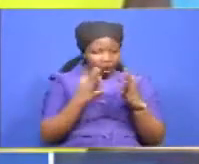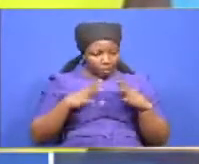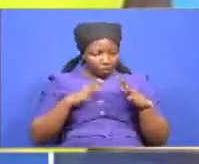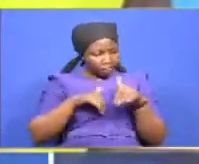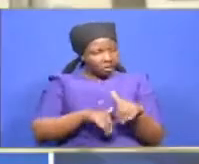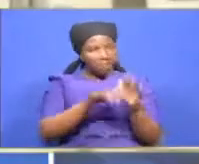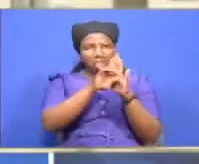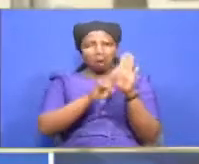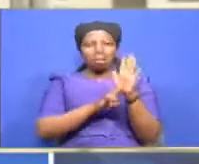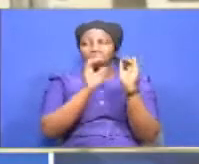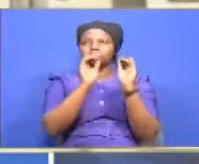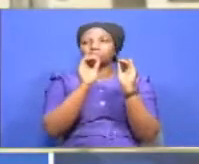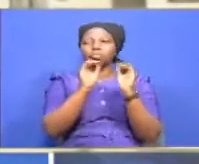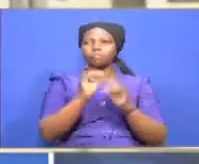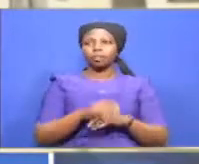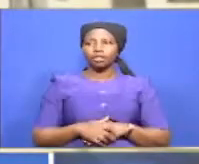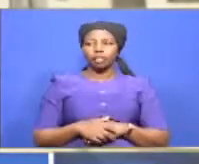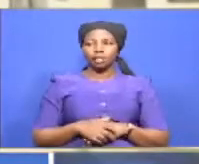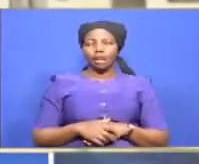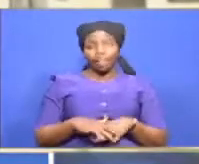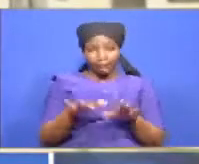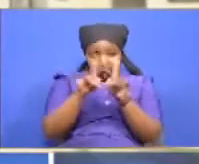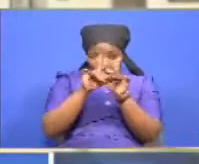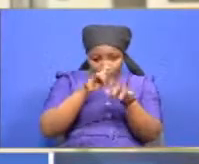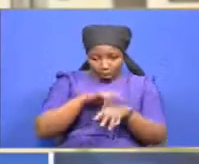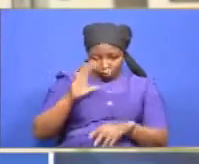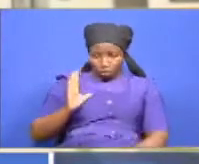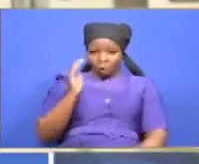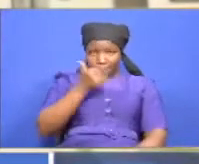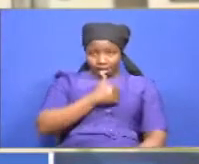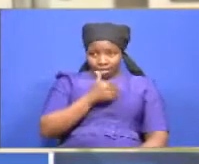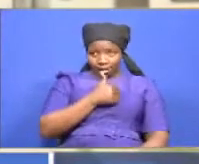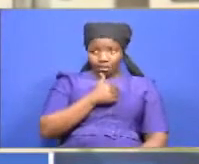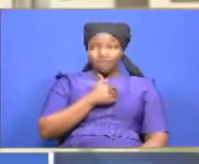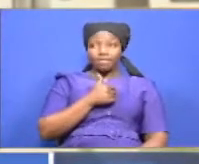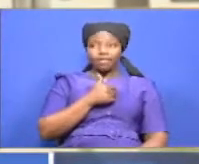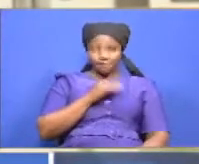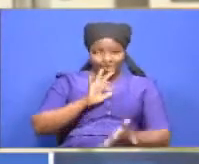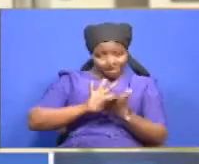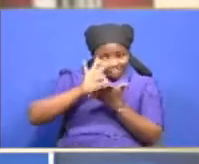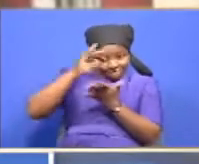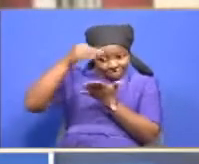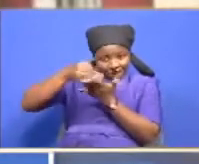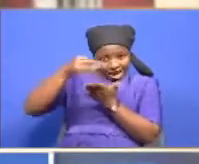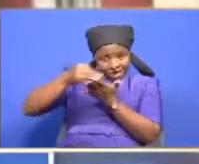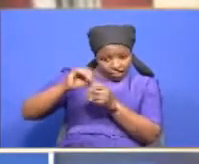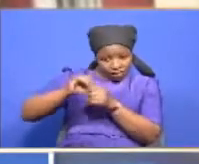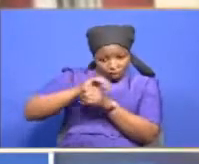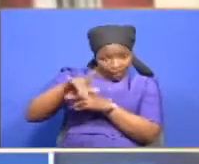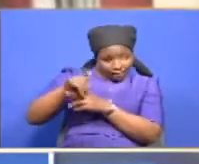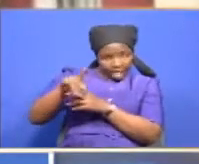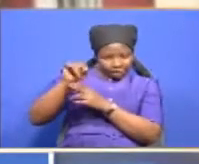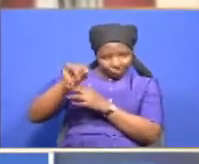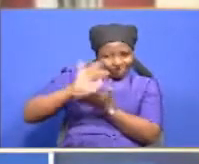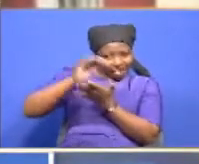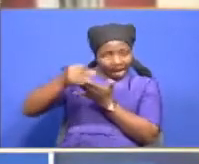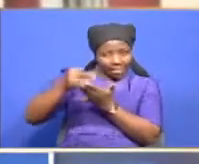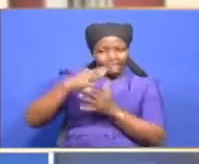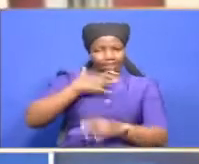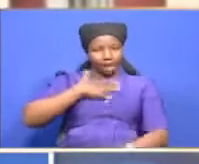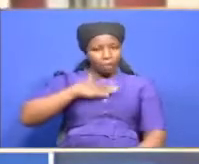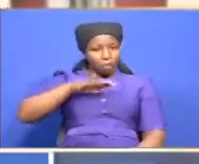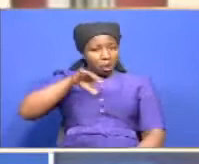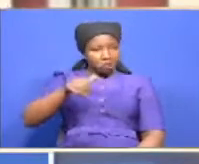put in place. Wakati huo huo, kamati ya hazina ya kukabiliana na ugonjwa wa COVID-19 katika kaunti ya Samburu